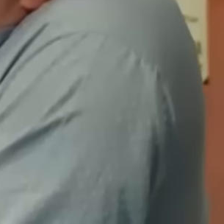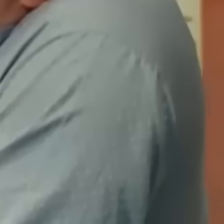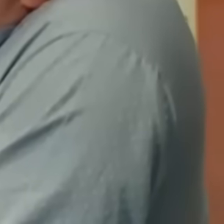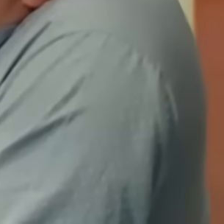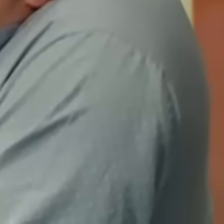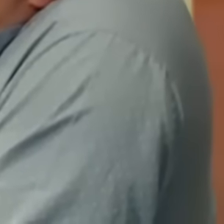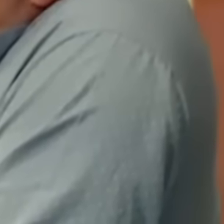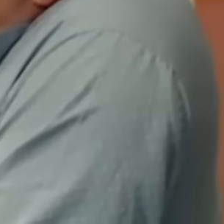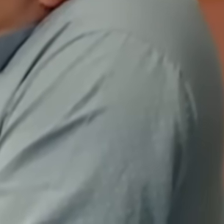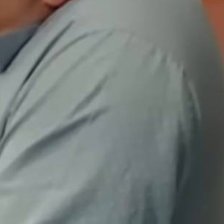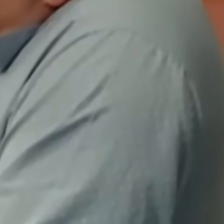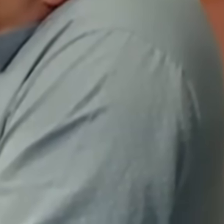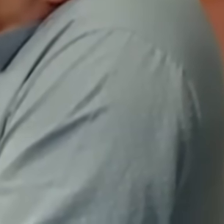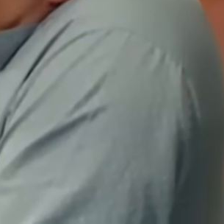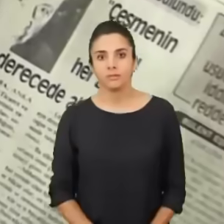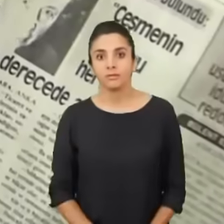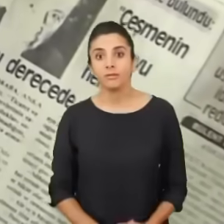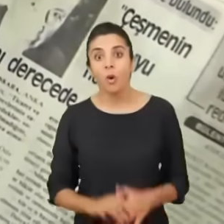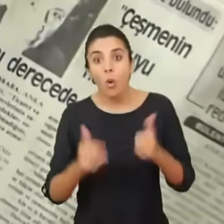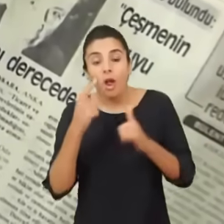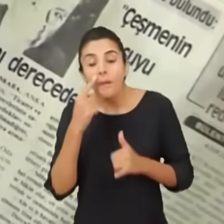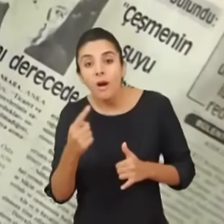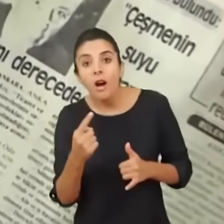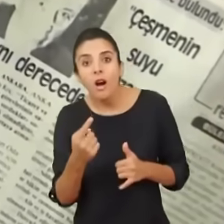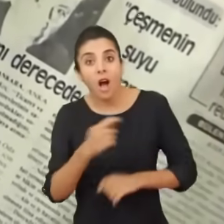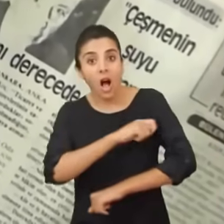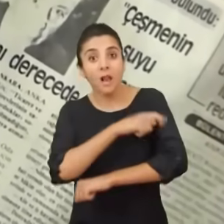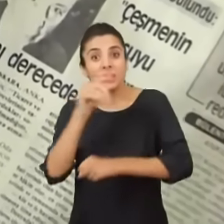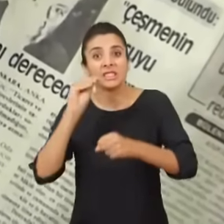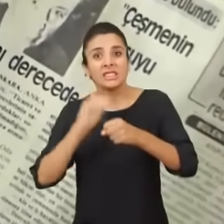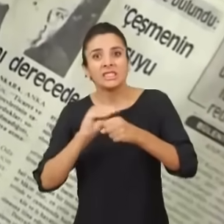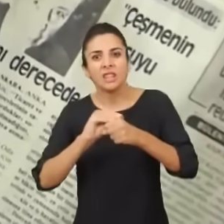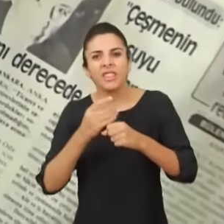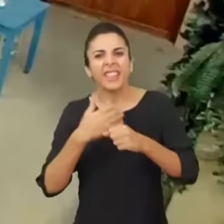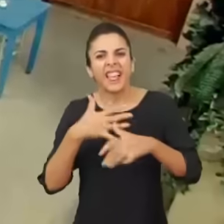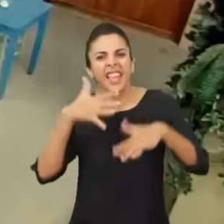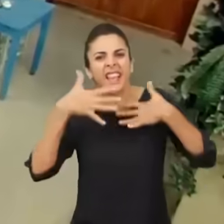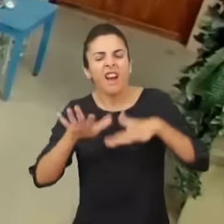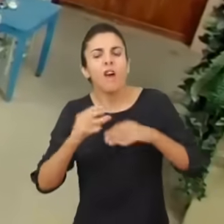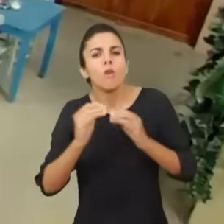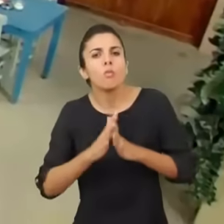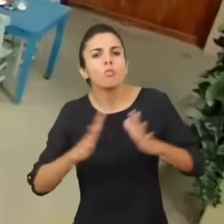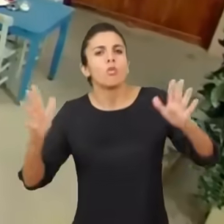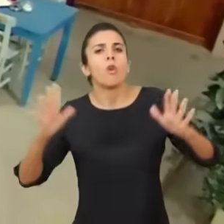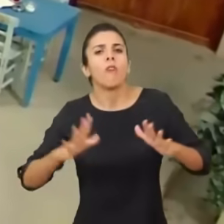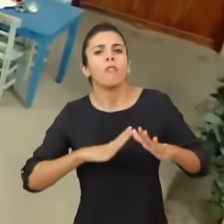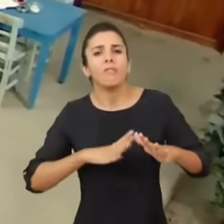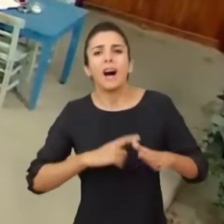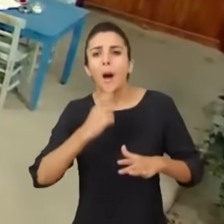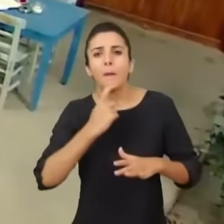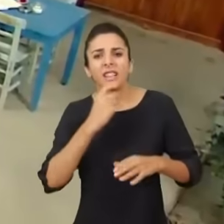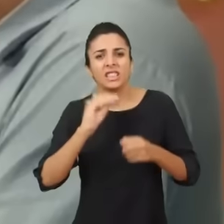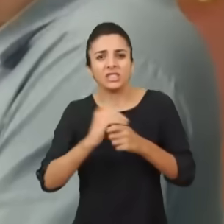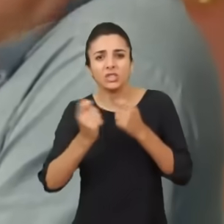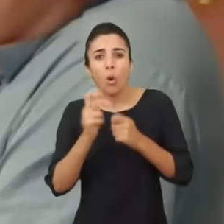düzeltiyor. Habere bak. Almanya'daki grevler büyüyor. Metal işverenleri 30 bin işçinin çalıştığı